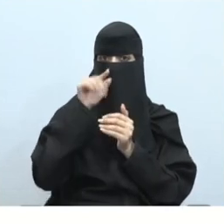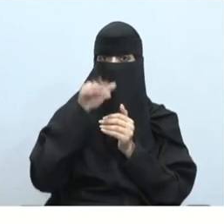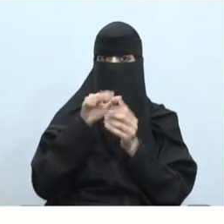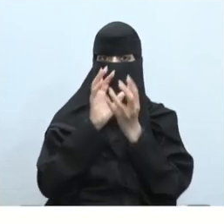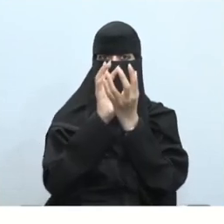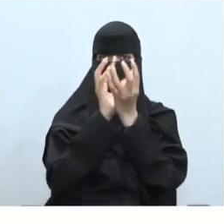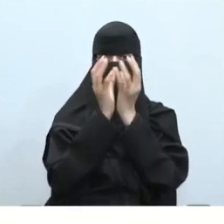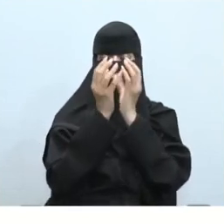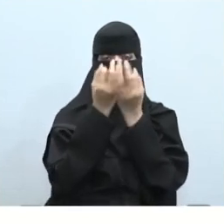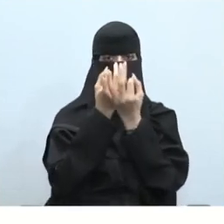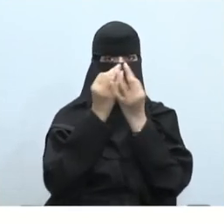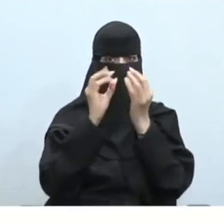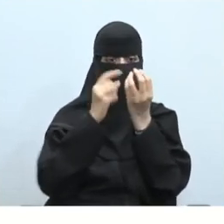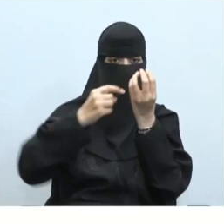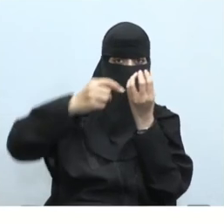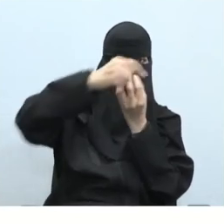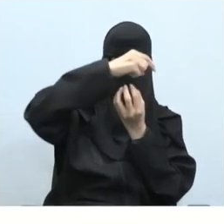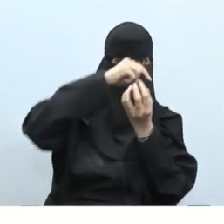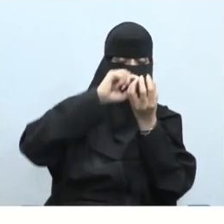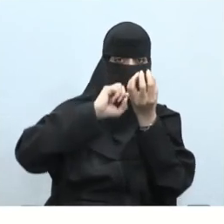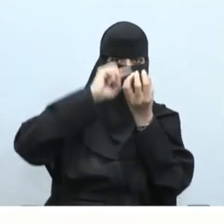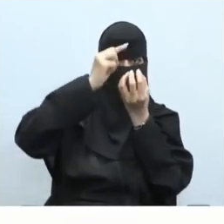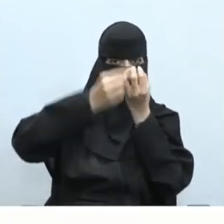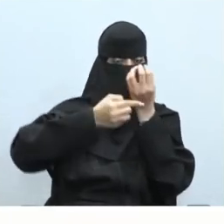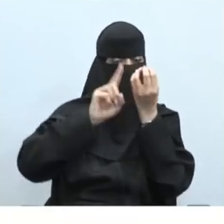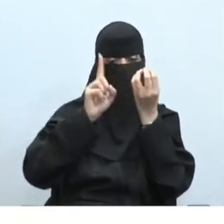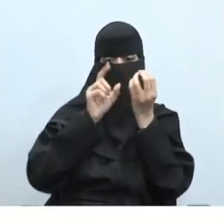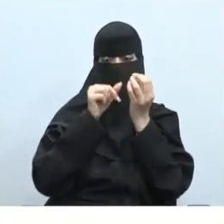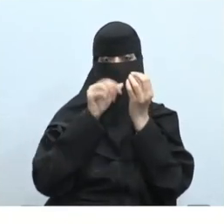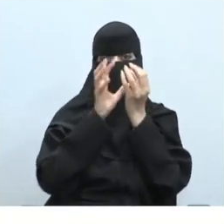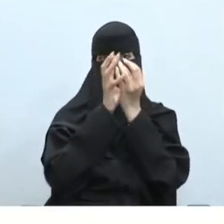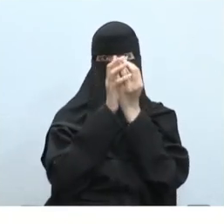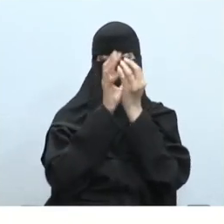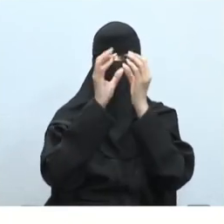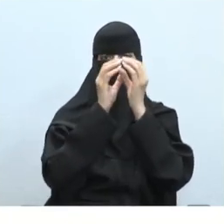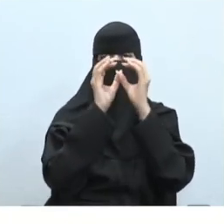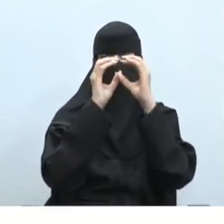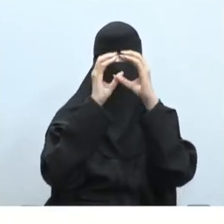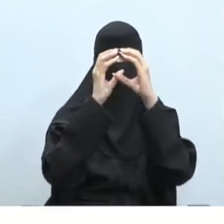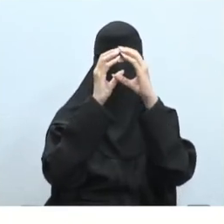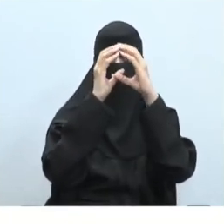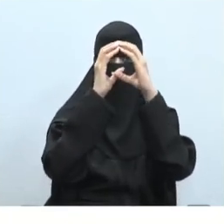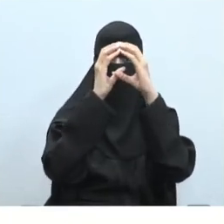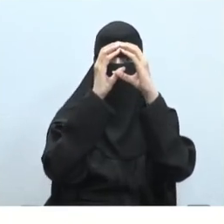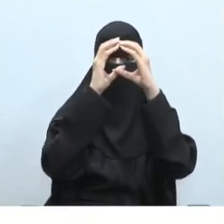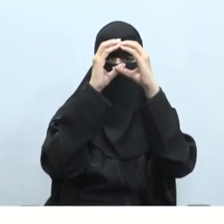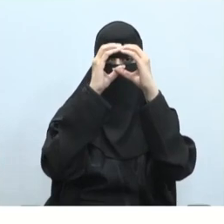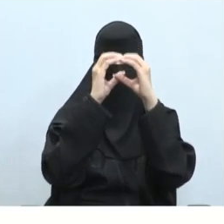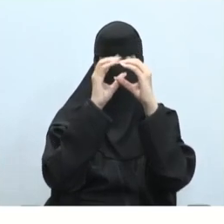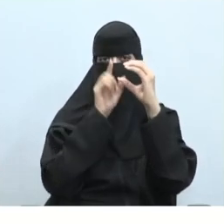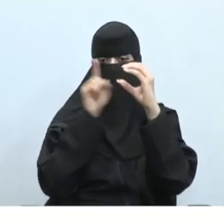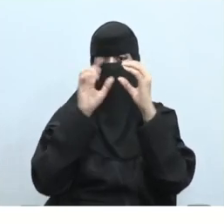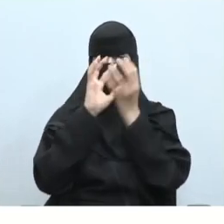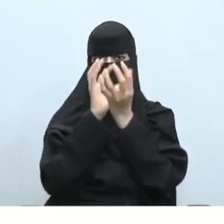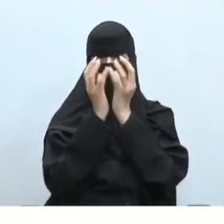ليست كامله الاستداره كيف ذلك ممتازين ان الارض كانت فيما مضى عباره